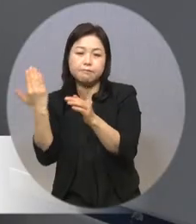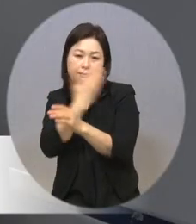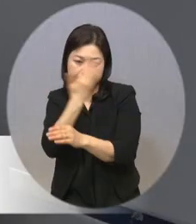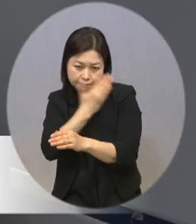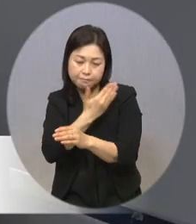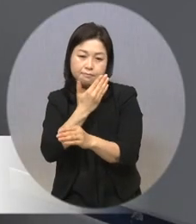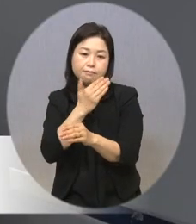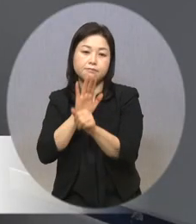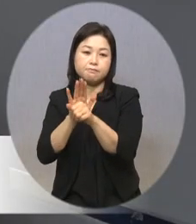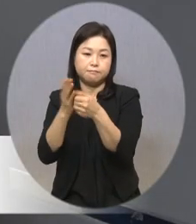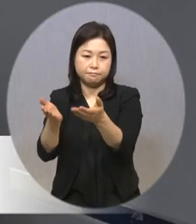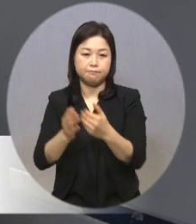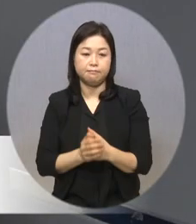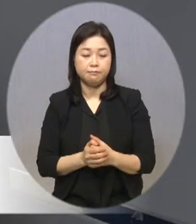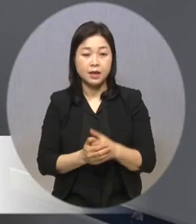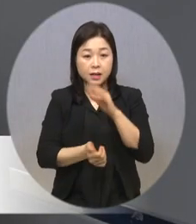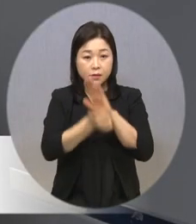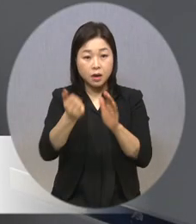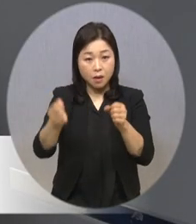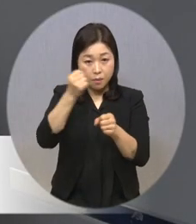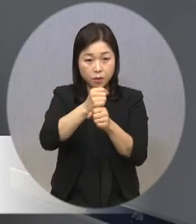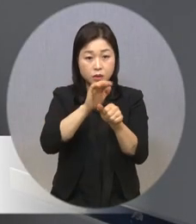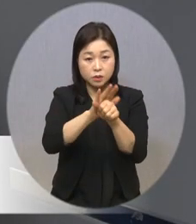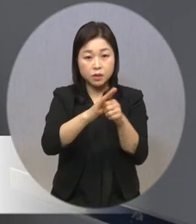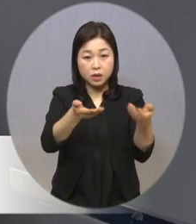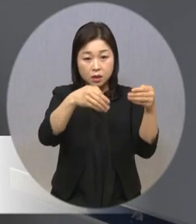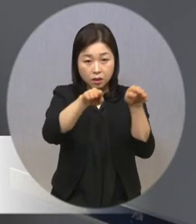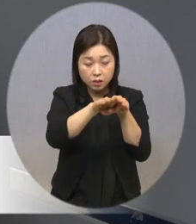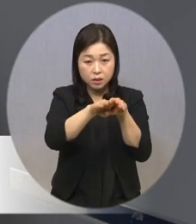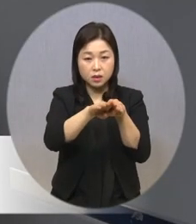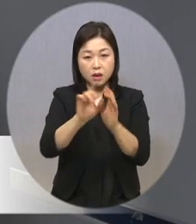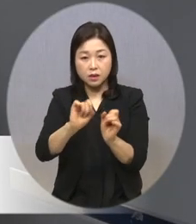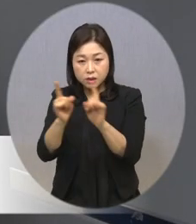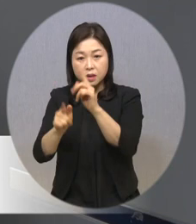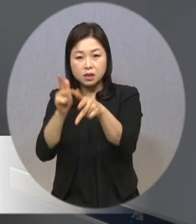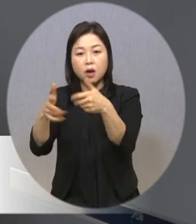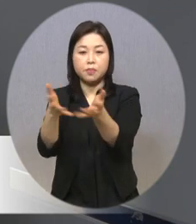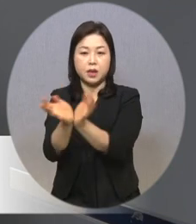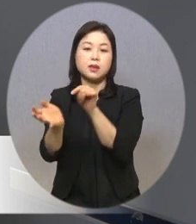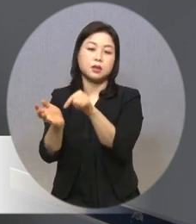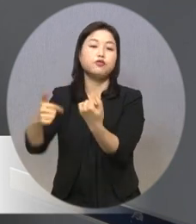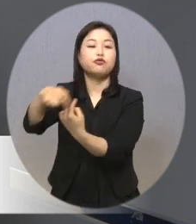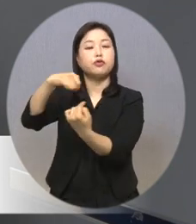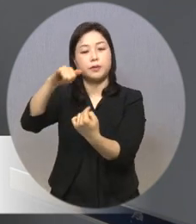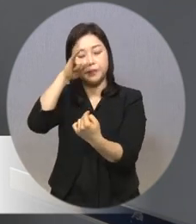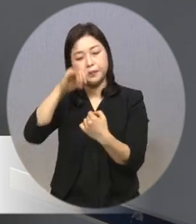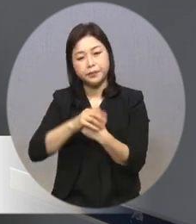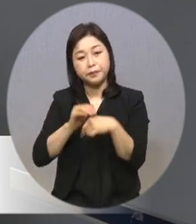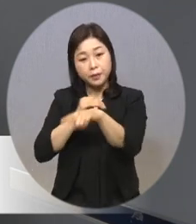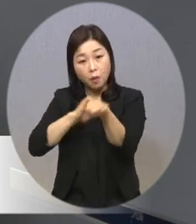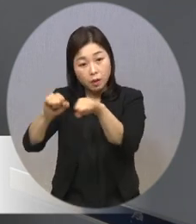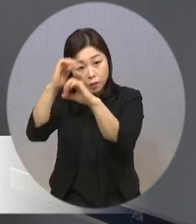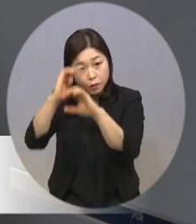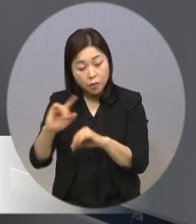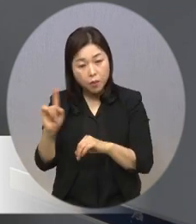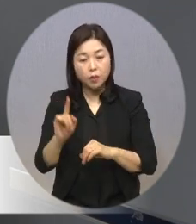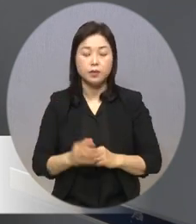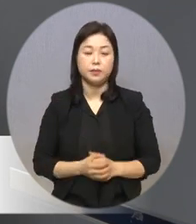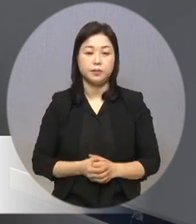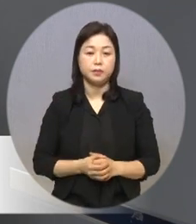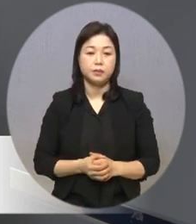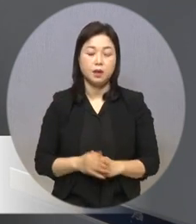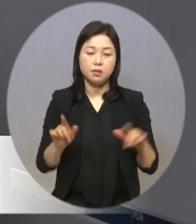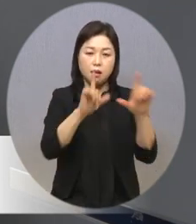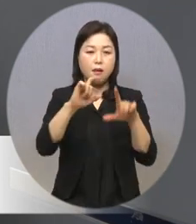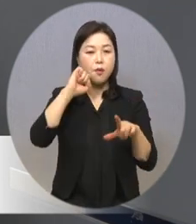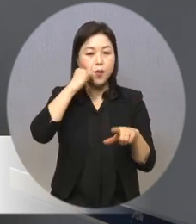저희 희망회복종합지원센터에서는 자활사업단을 운영하고 있습니다. 자활사업단에서 운영하는 활동으로는